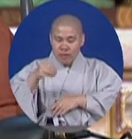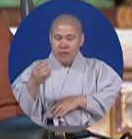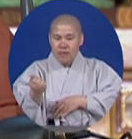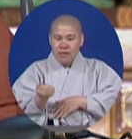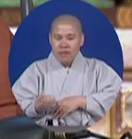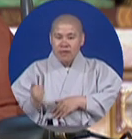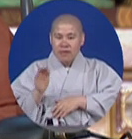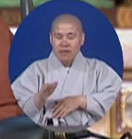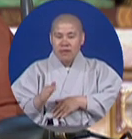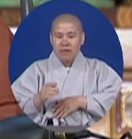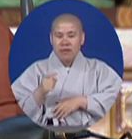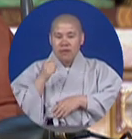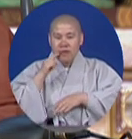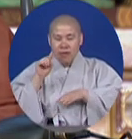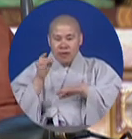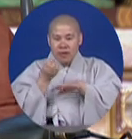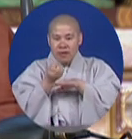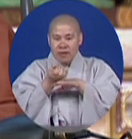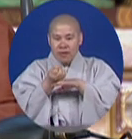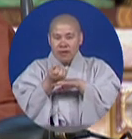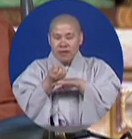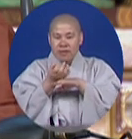그런데 그 금덩어리가